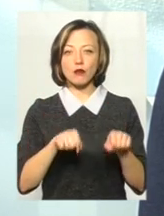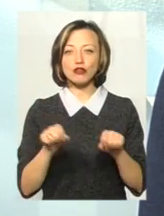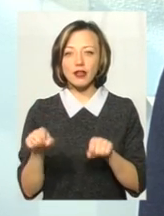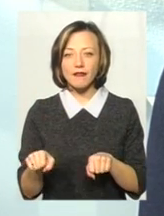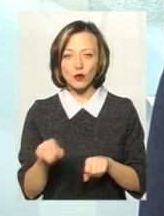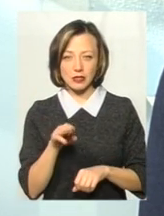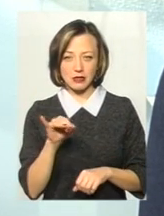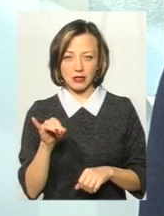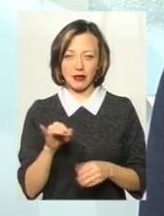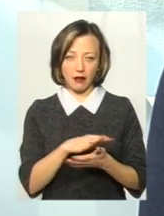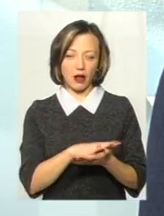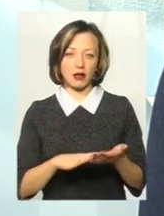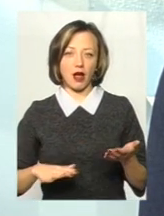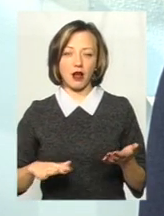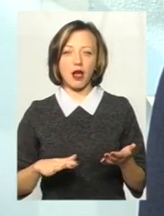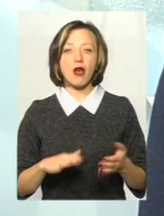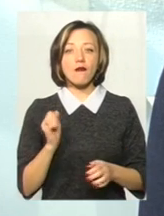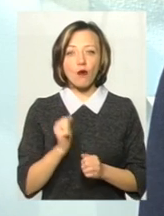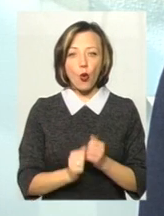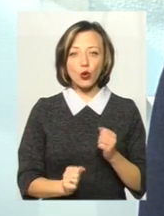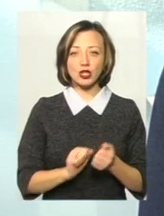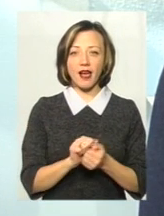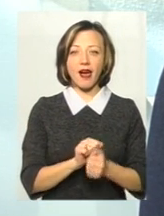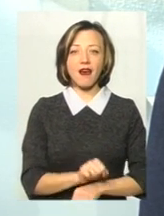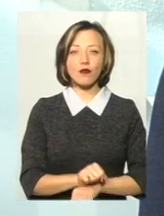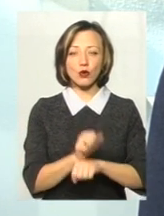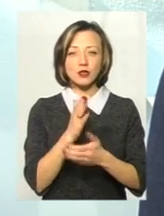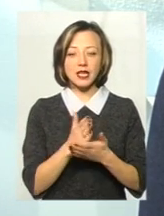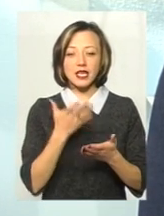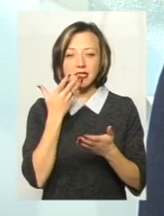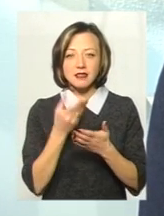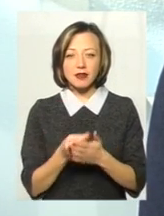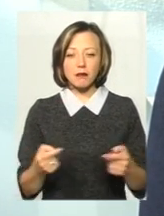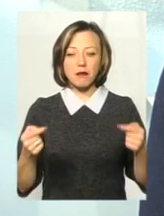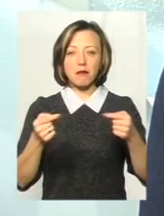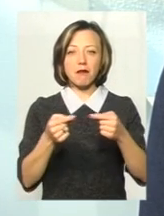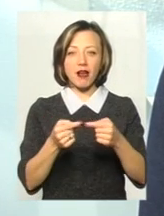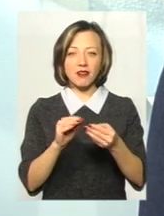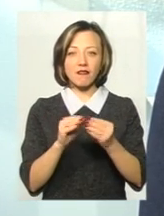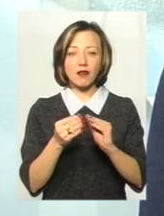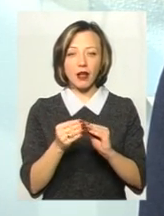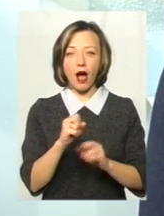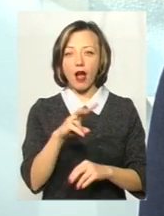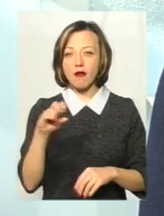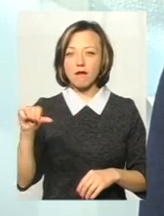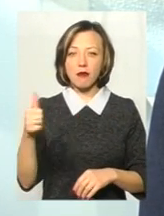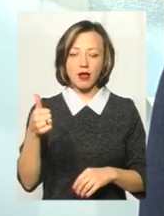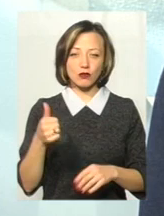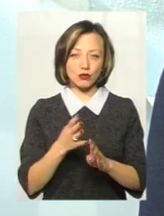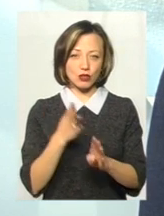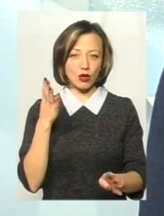можливості і так далі. Тому в кожній революції є свій певний виклик, але в першу чергу це